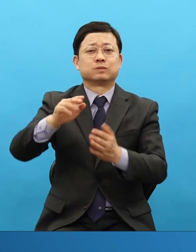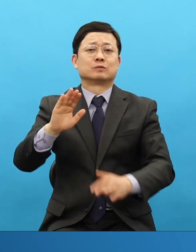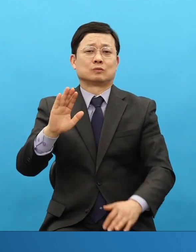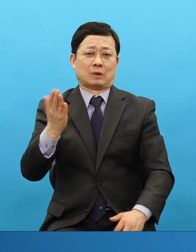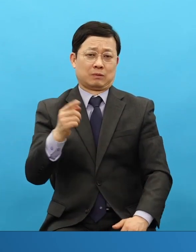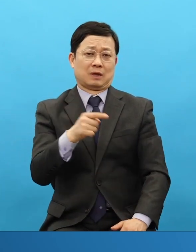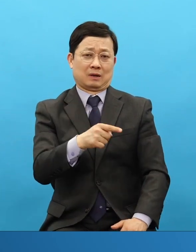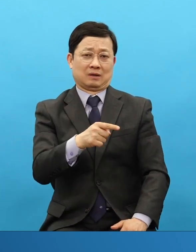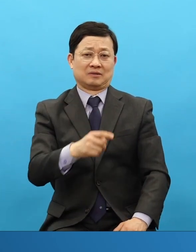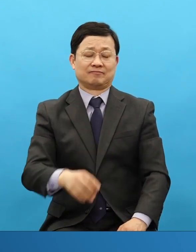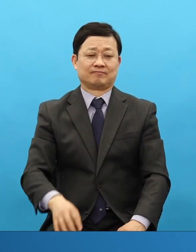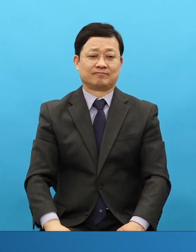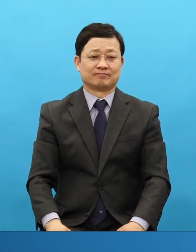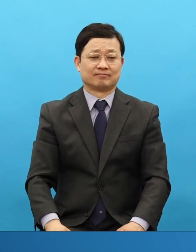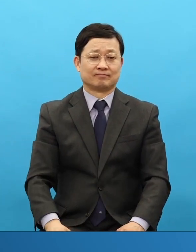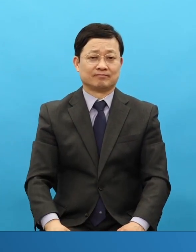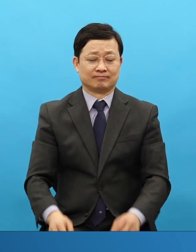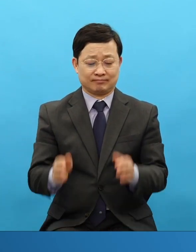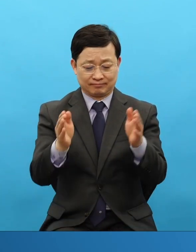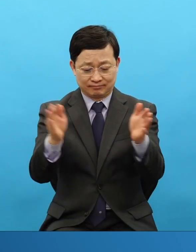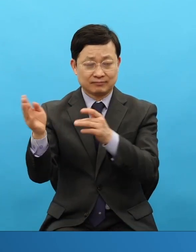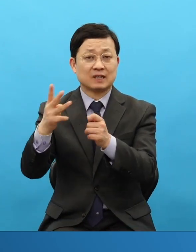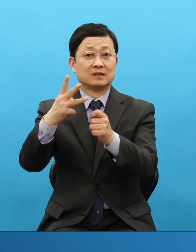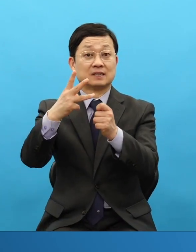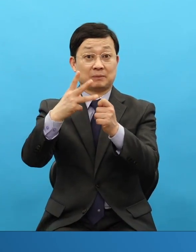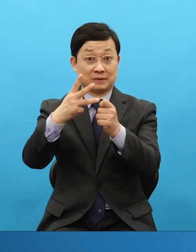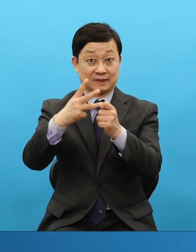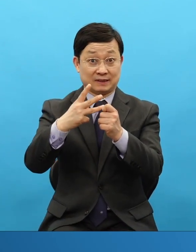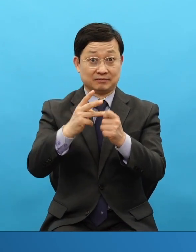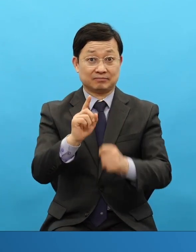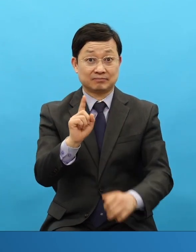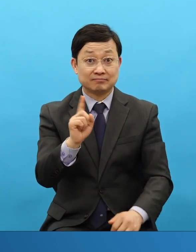중요한 거 3번입니다. More importantly, number 3.